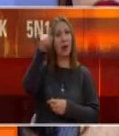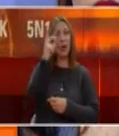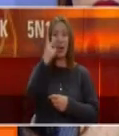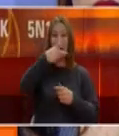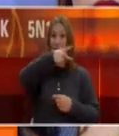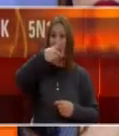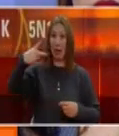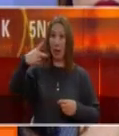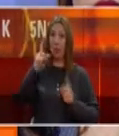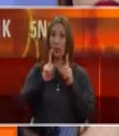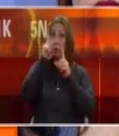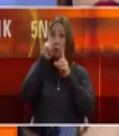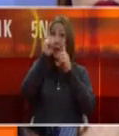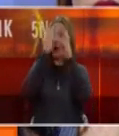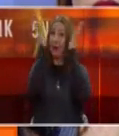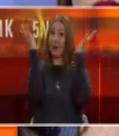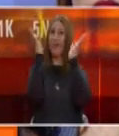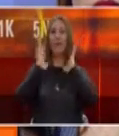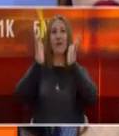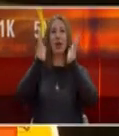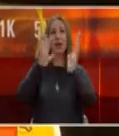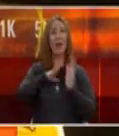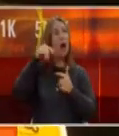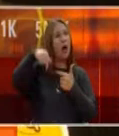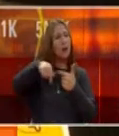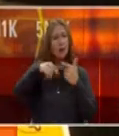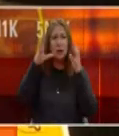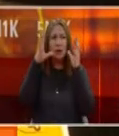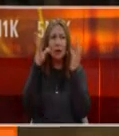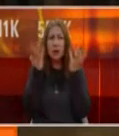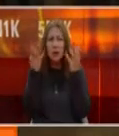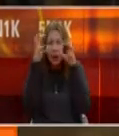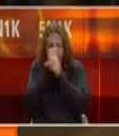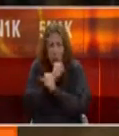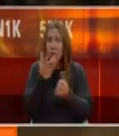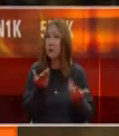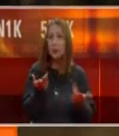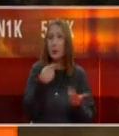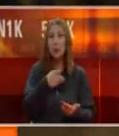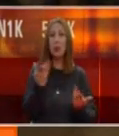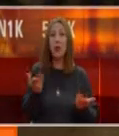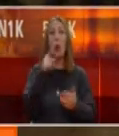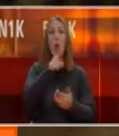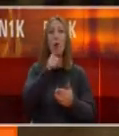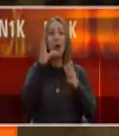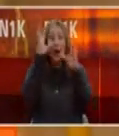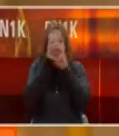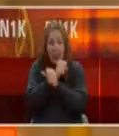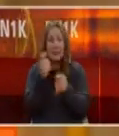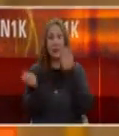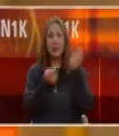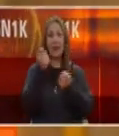katlı merkezimizin üstteki aydınlık katında faaliyet gösteriyoruz. Peki alt katı zifiri karanlıkta ise ne oluyor? Orada da karanlık işler